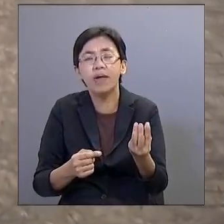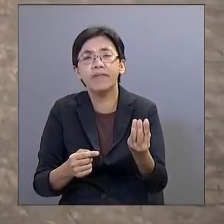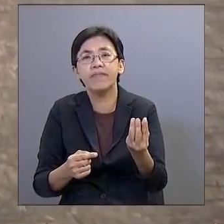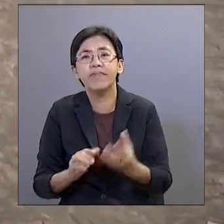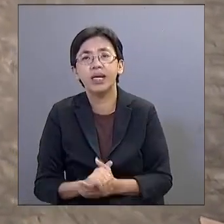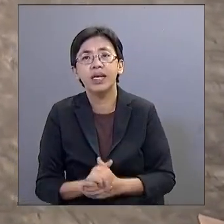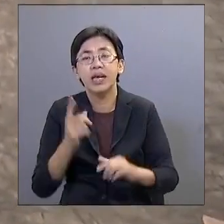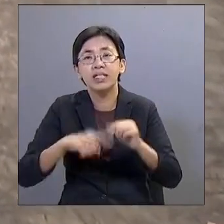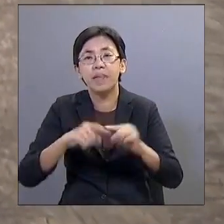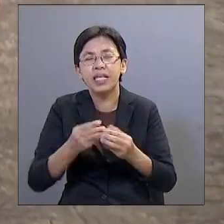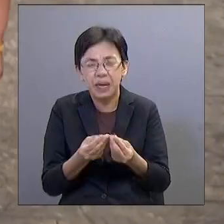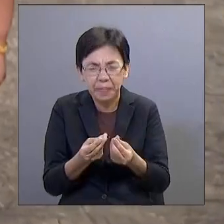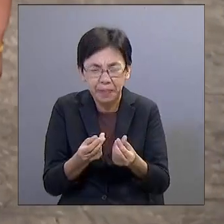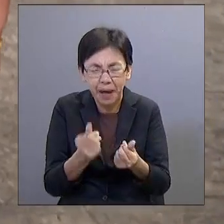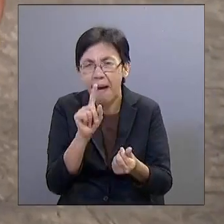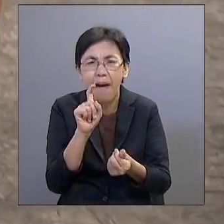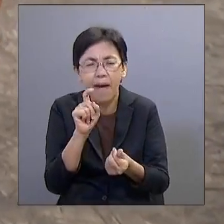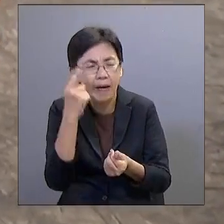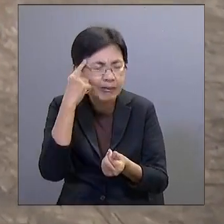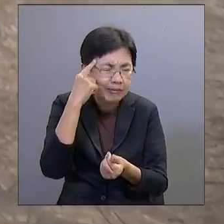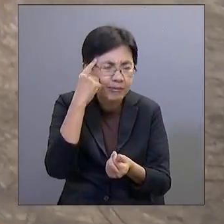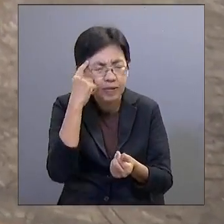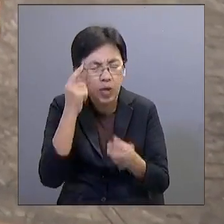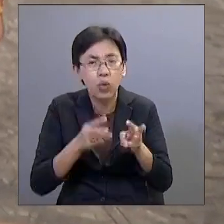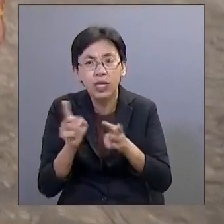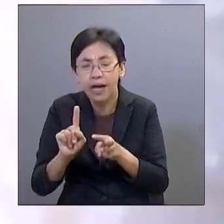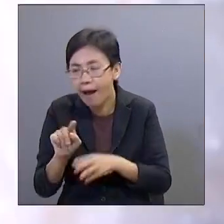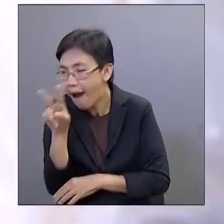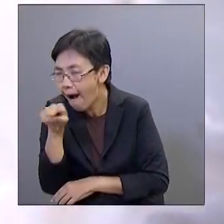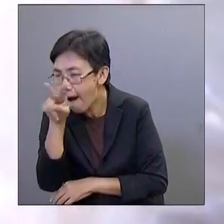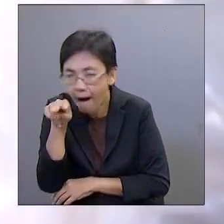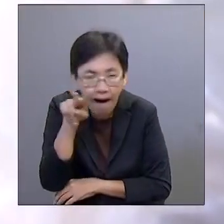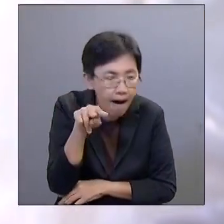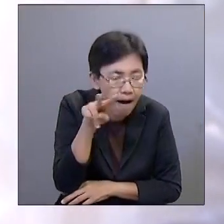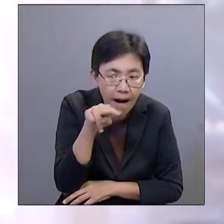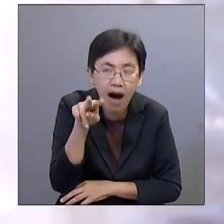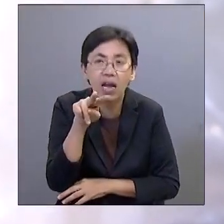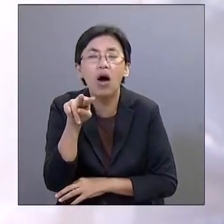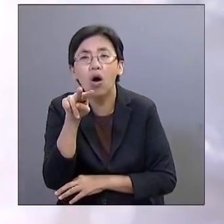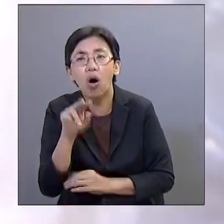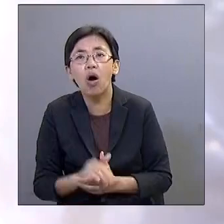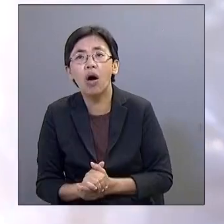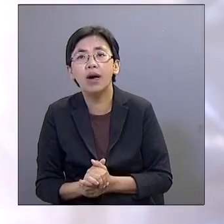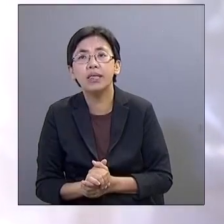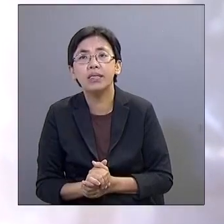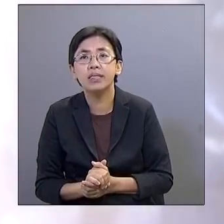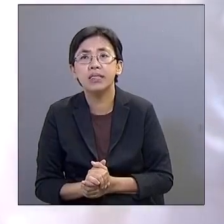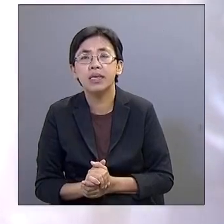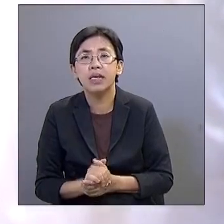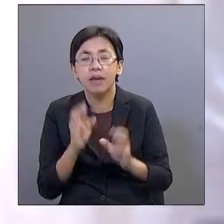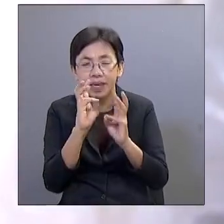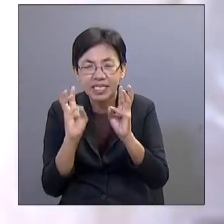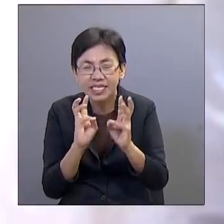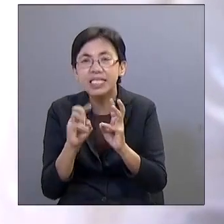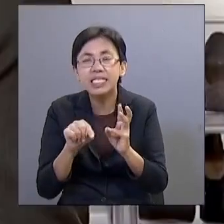ก็ยังไม่สามารถย่อยสลายได้ทีนี้พี่ก็เลยไปหาอีกเรื่องนึงก็คือเป็นสารเติมแต่งอินทรีย์นะคะ